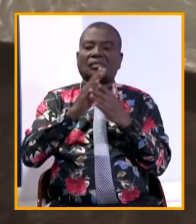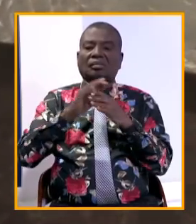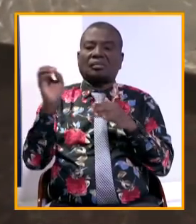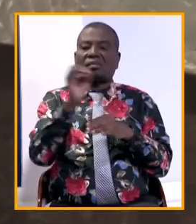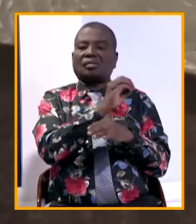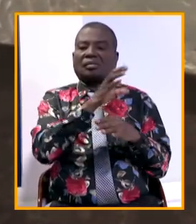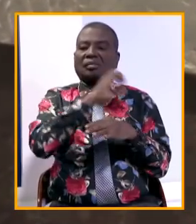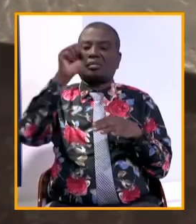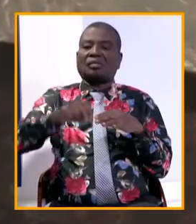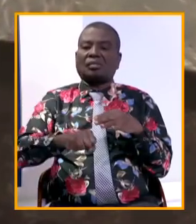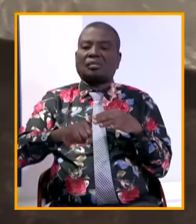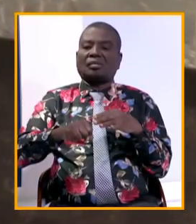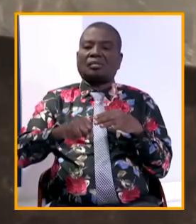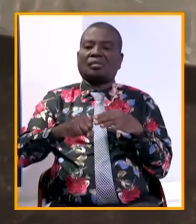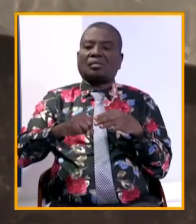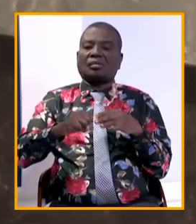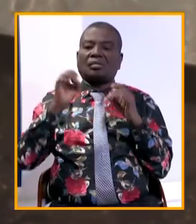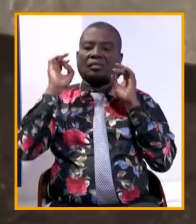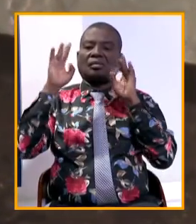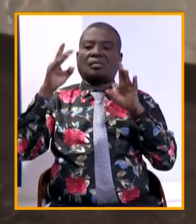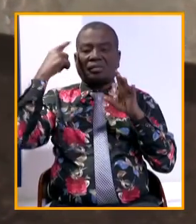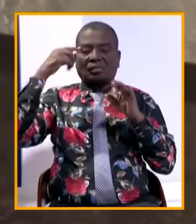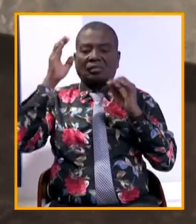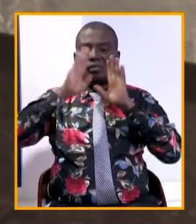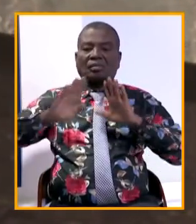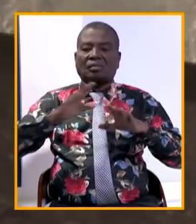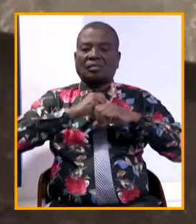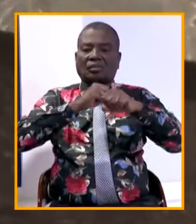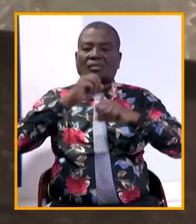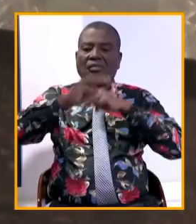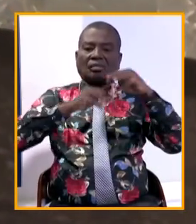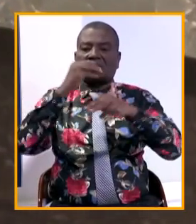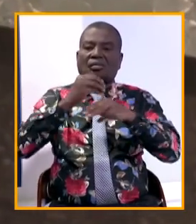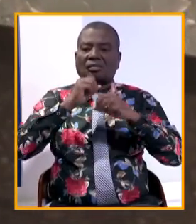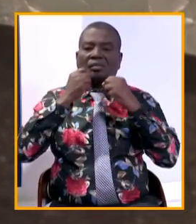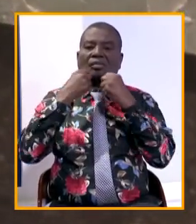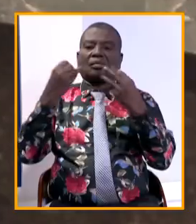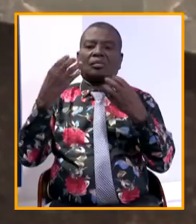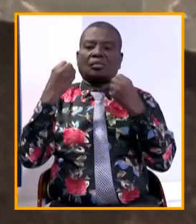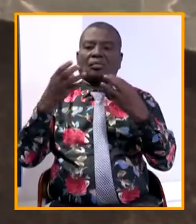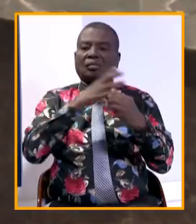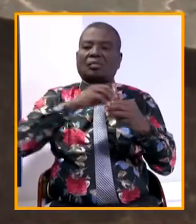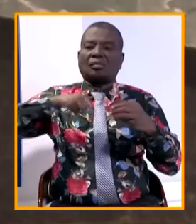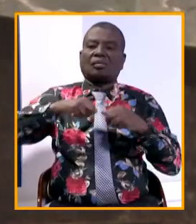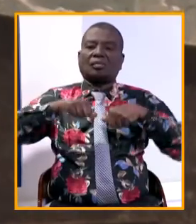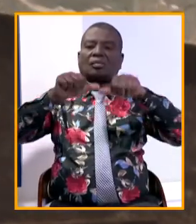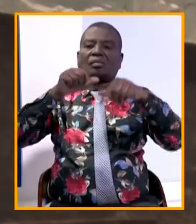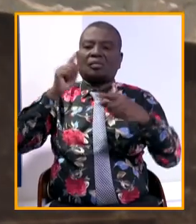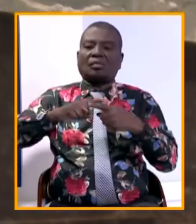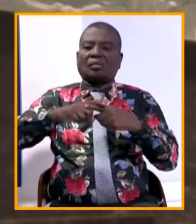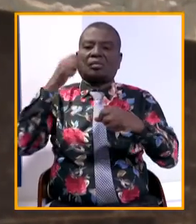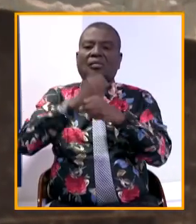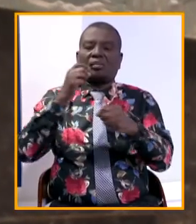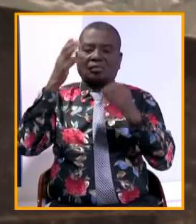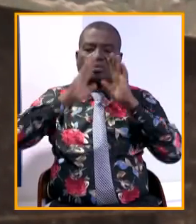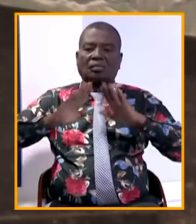l'Ouest et le Sud. Les risques pour la paix et la sécurité mondiale sont immenses et nous devons continuer à œuvrer pour la